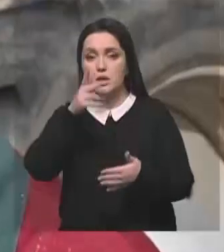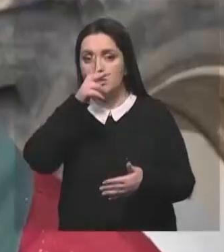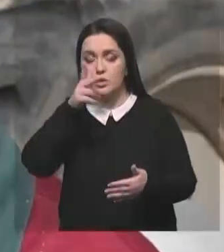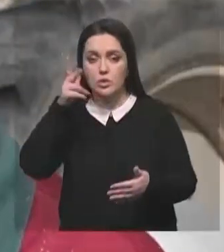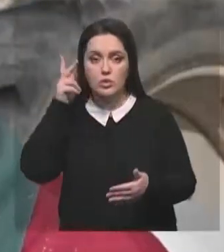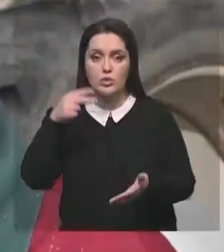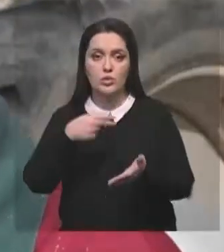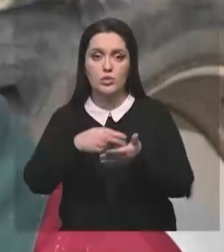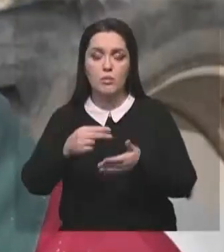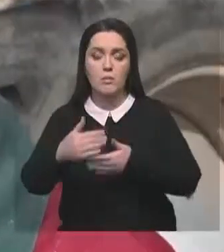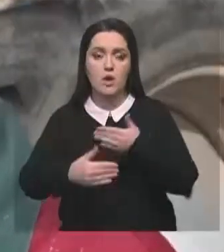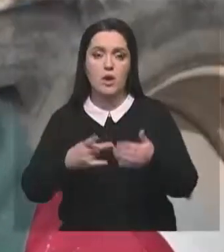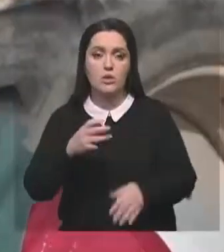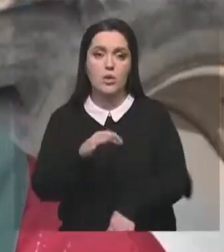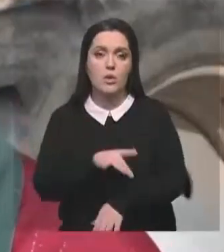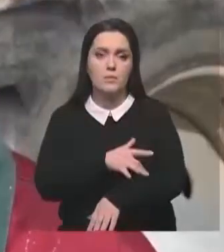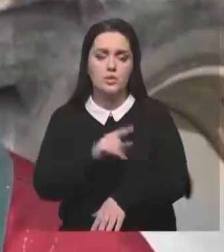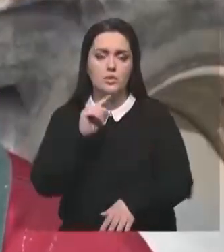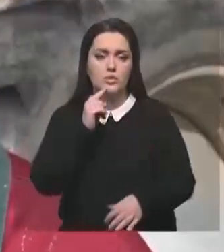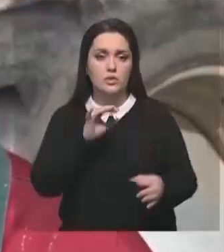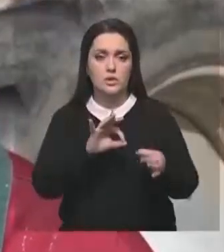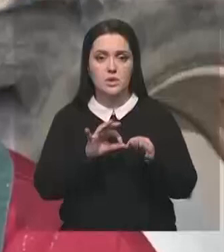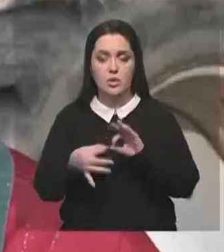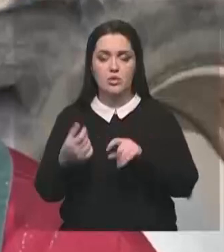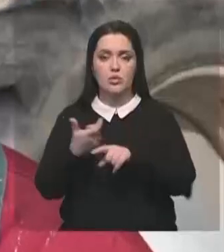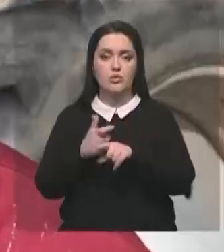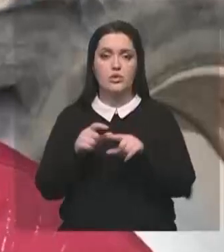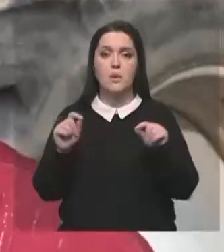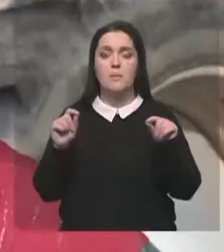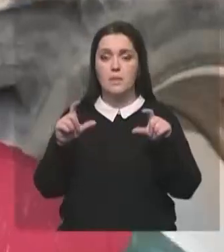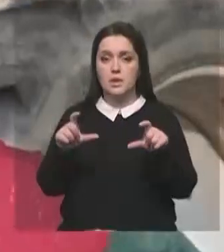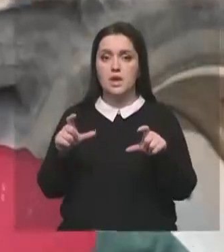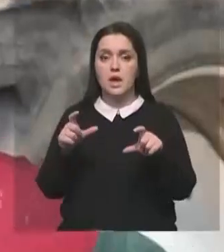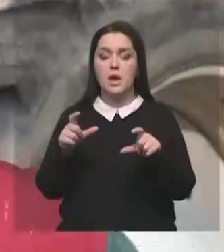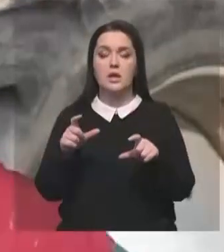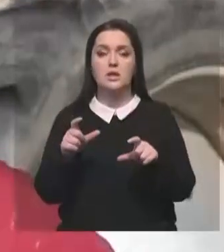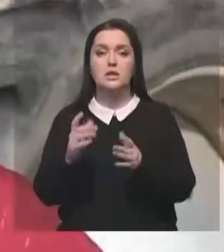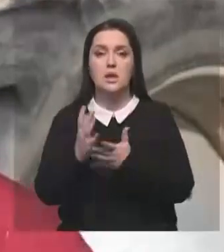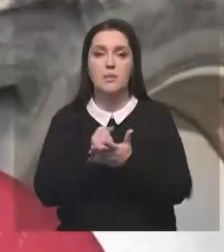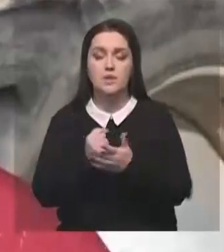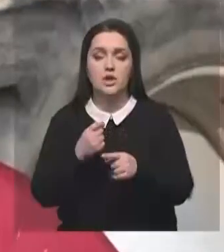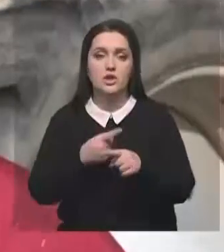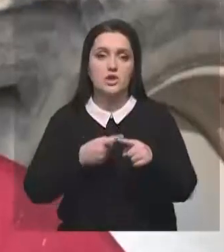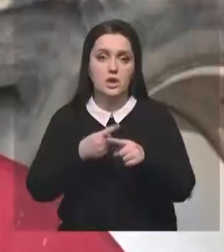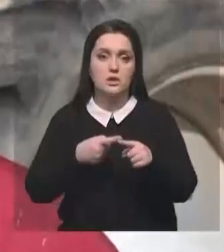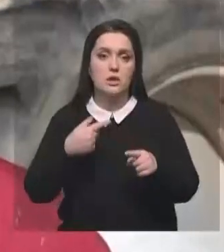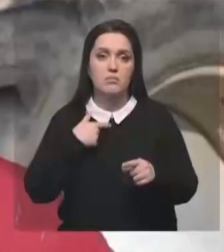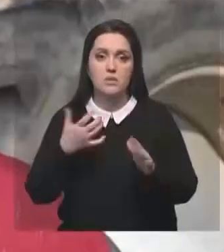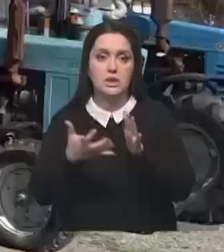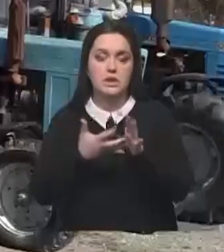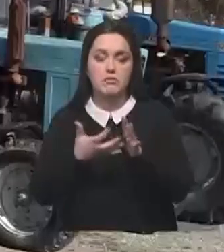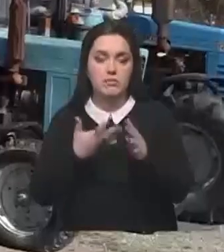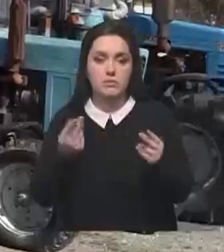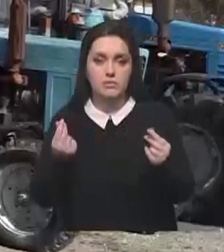купили комбайн, однако обслуживать их все сложнее. Очень подорожали запасные части. Обновлять технику мы не можем, не хватает оборотных